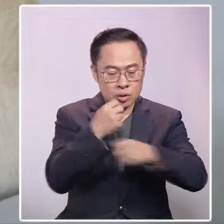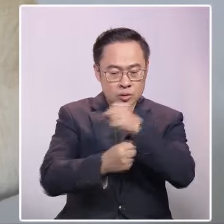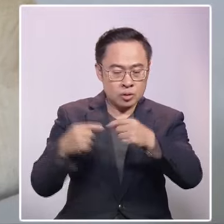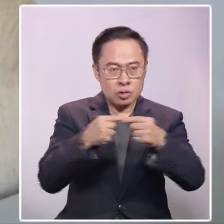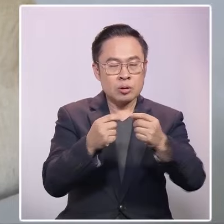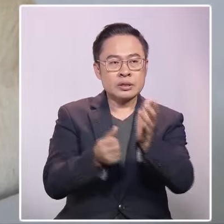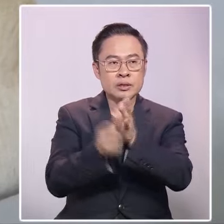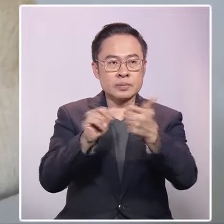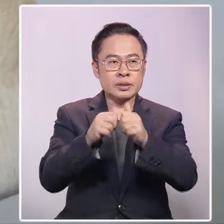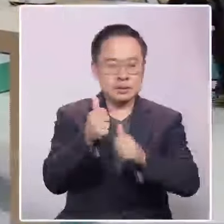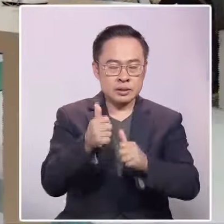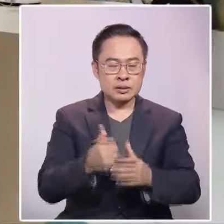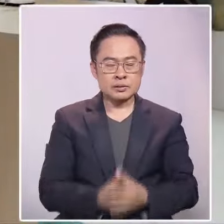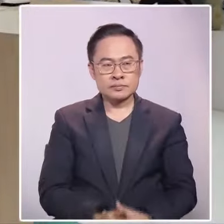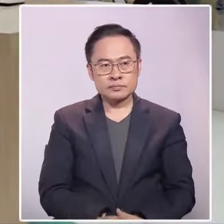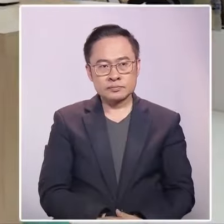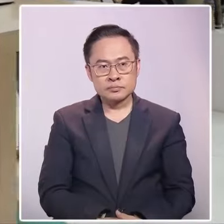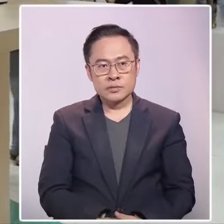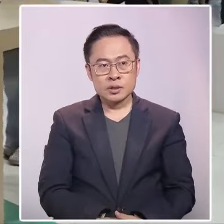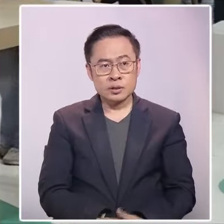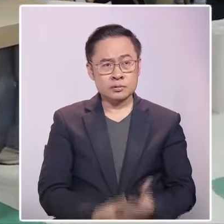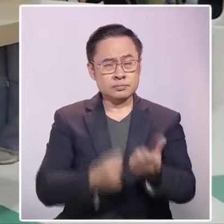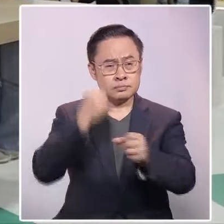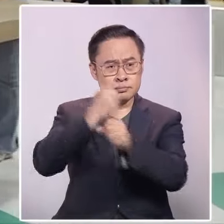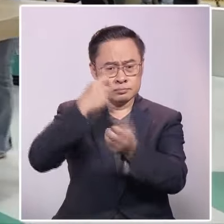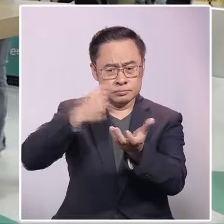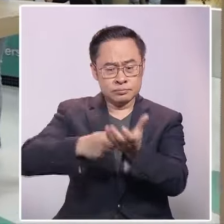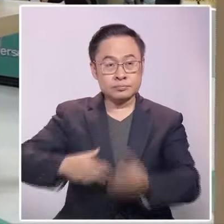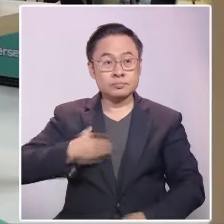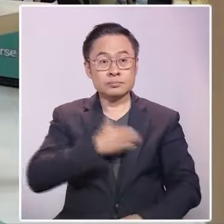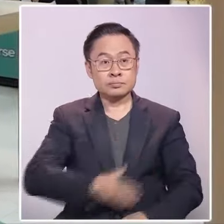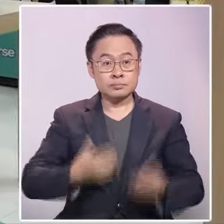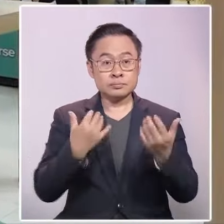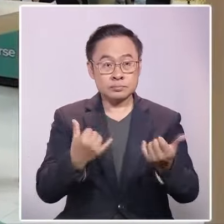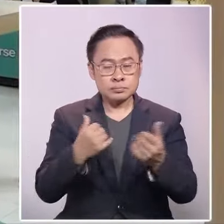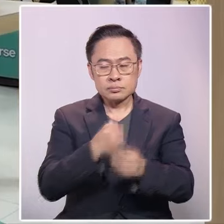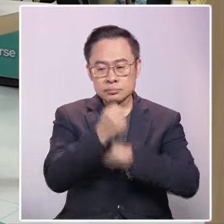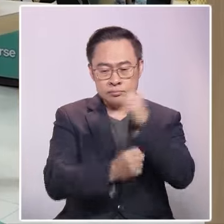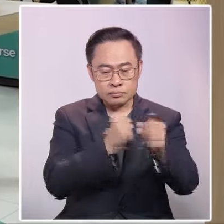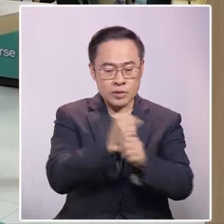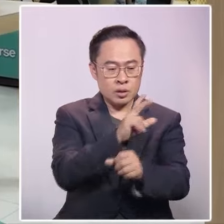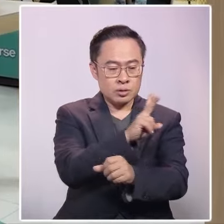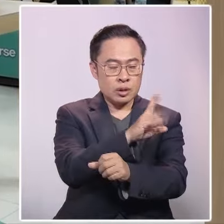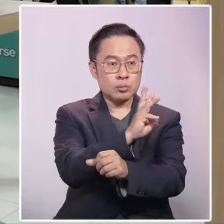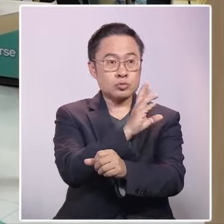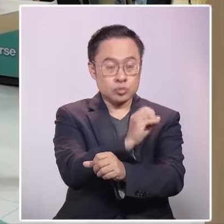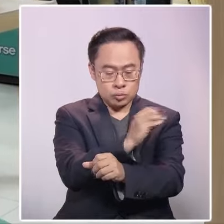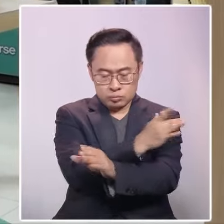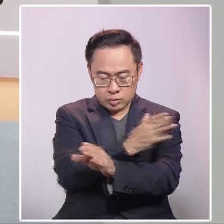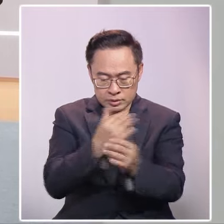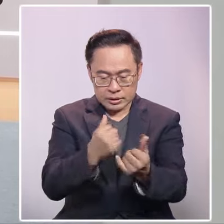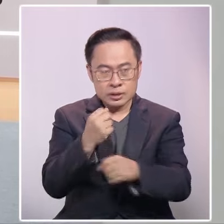นี้ไปได้นะครับภาพรวมนะของการทำประกันสุขภาพณเวลานี้นะครับตั้งแต่ปี 60เนี่ยปัจจุบันนะครับจนถึง